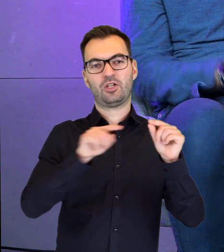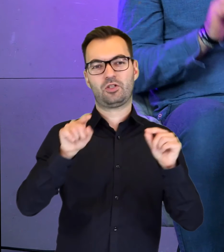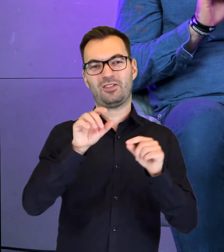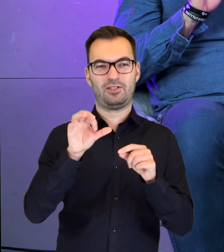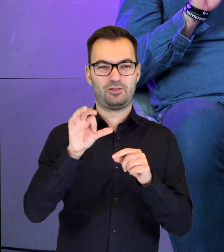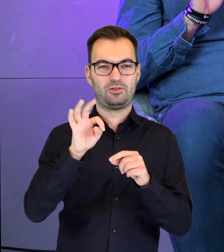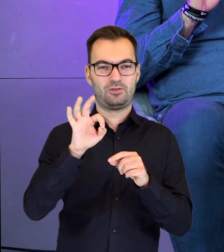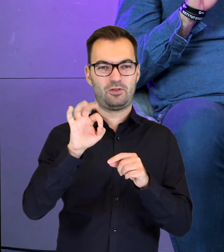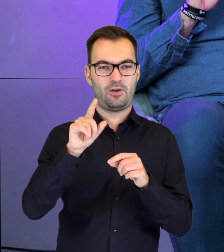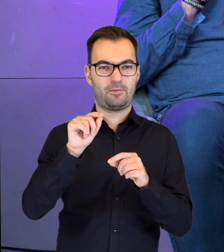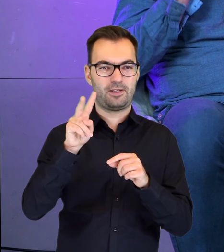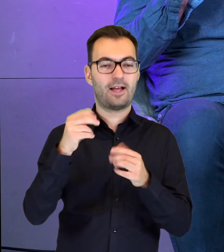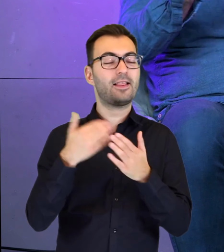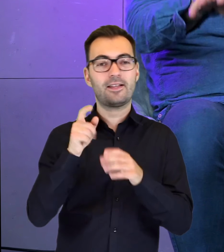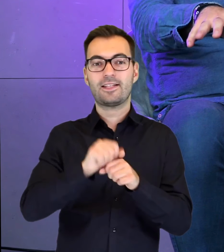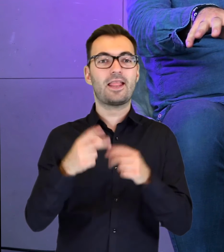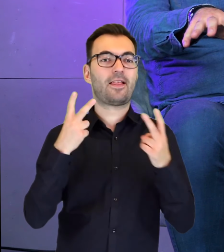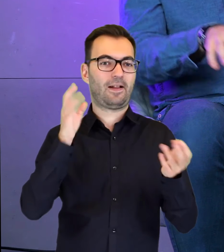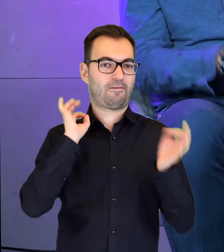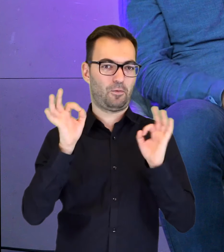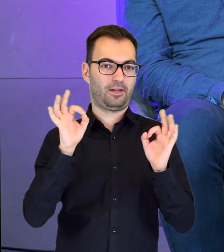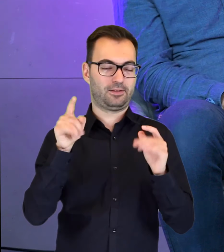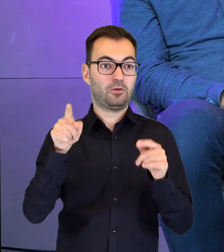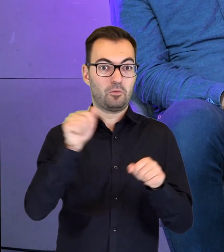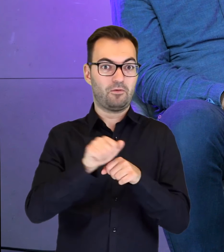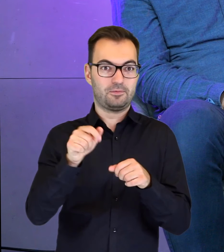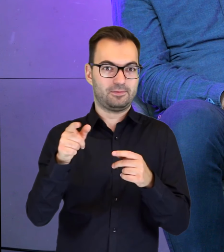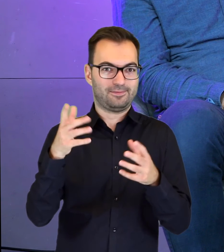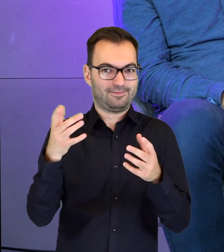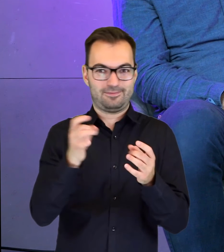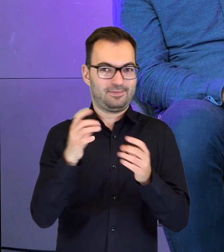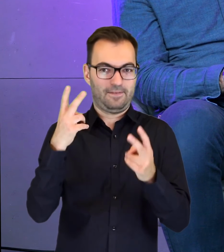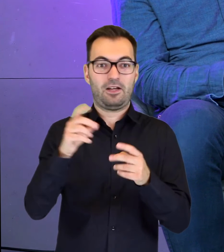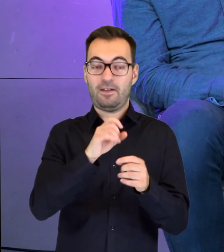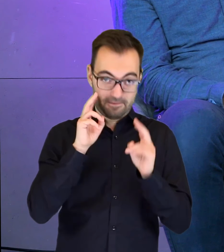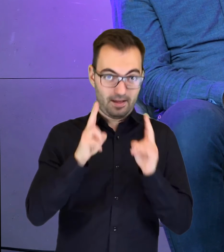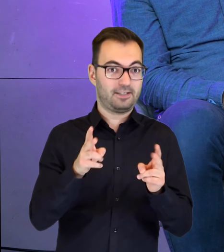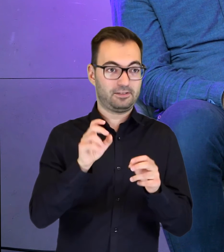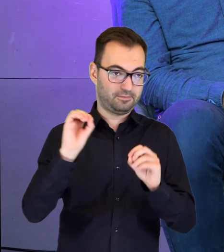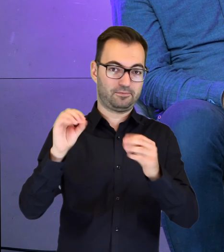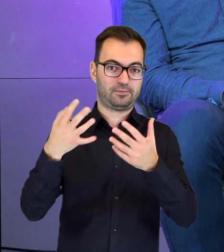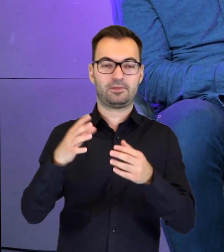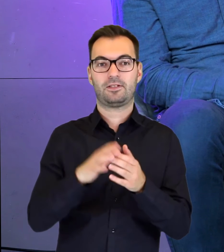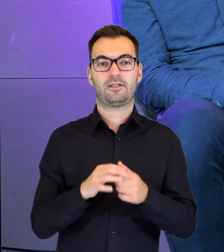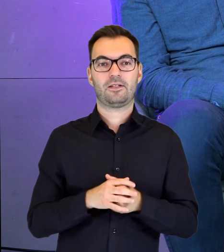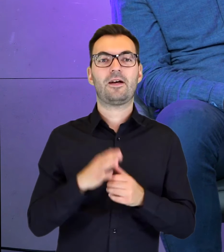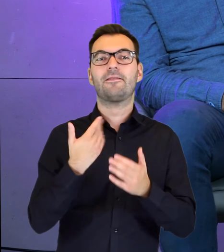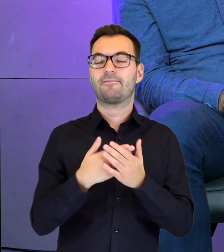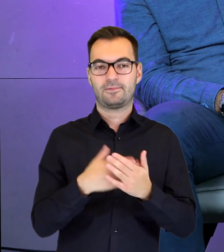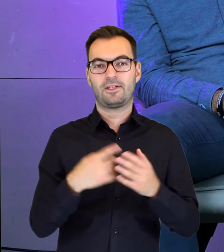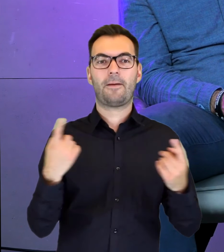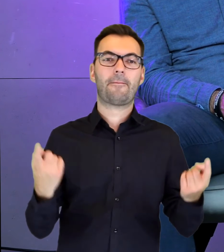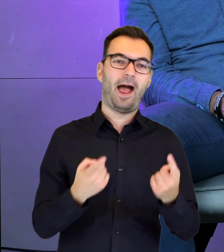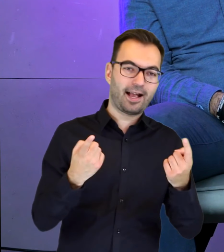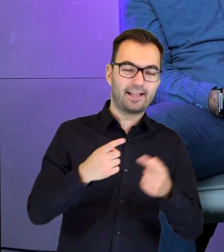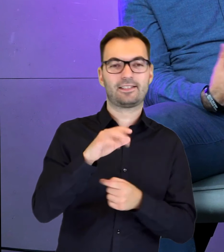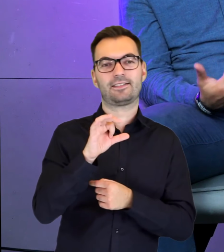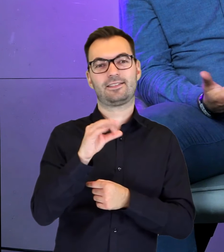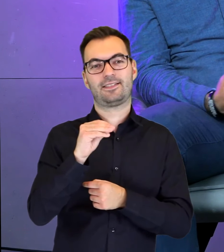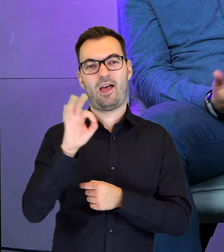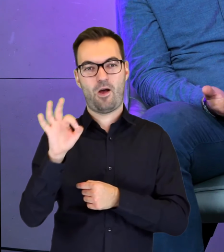co się okazało że to osoby wiem przeskakują od razu do Stopki bo wiecie tam są najważniejsze informacje które powinny się znaleźć